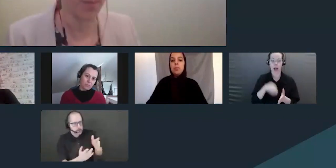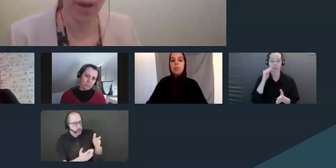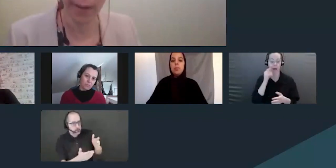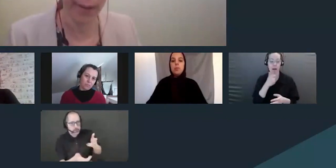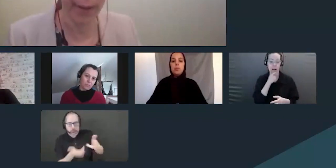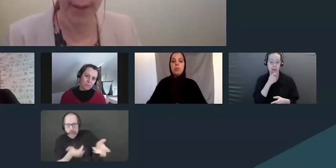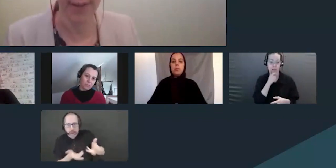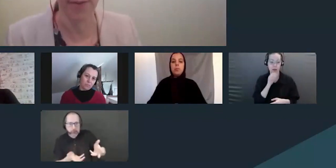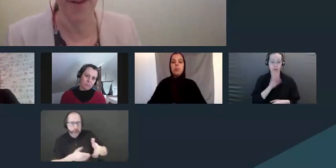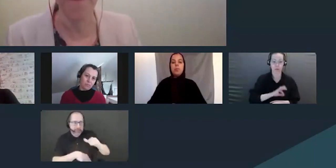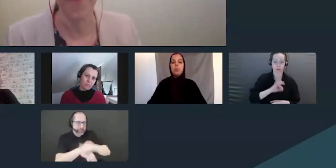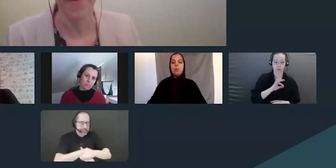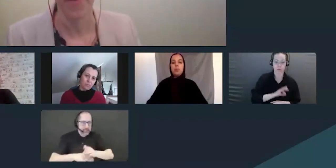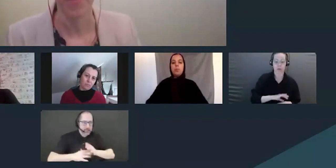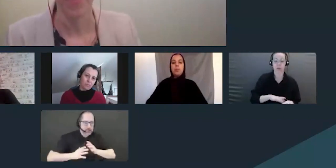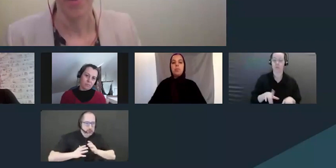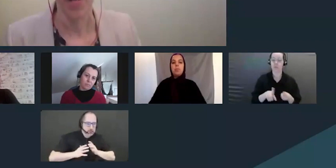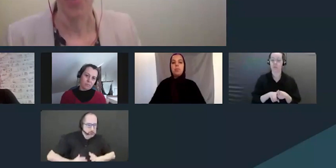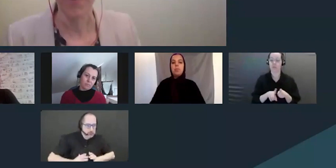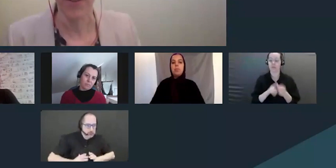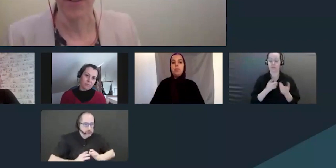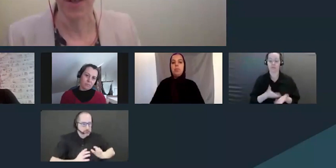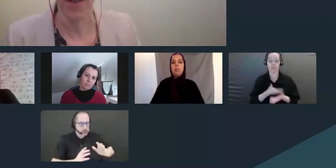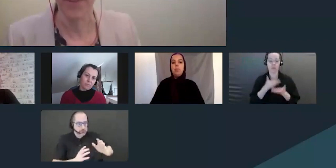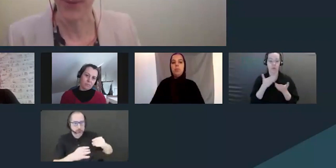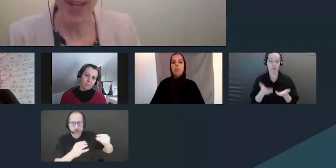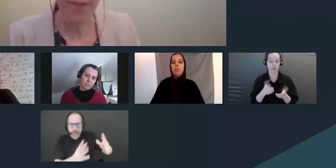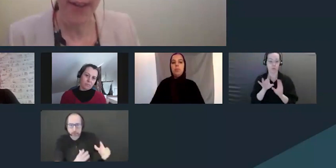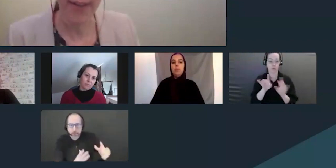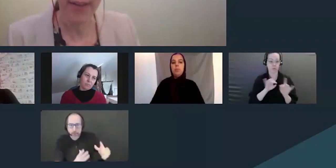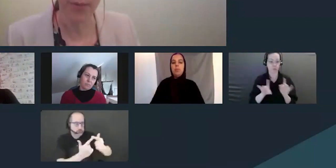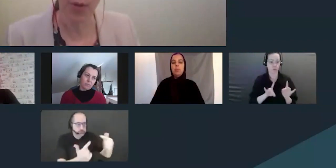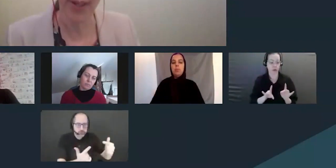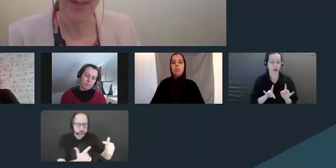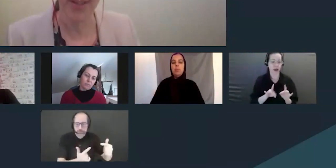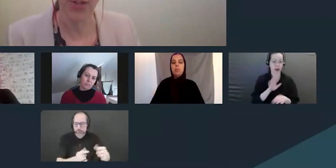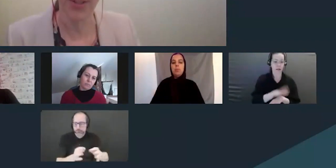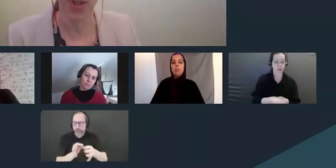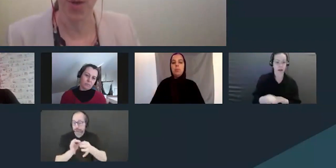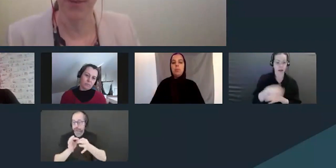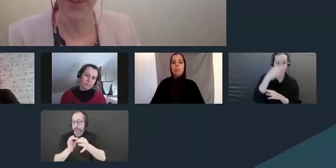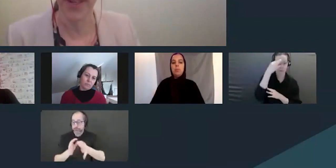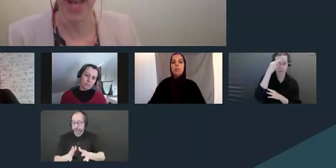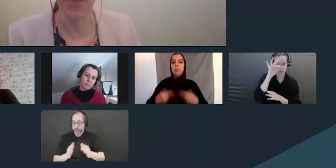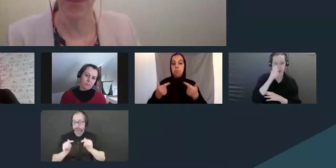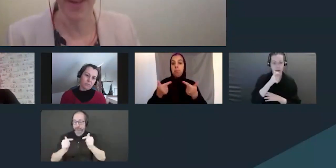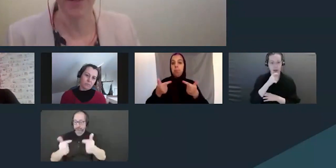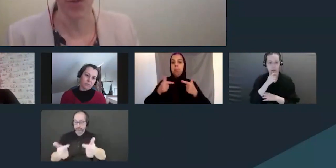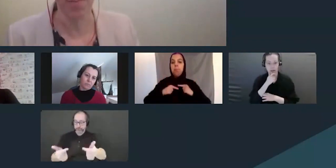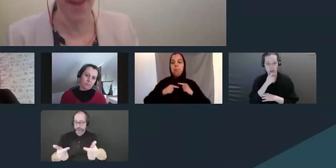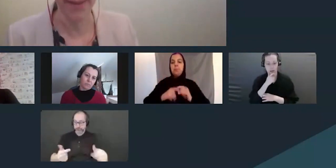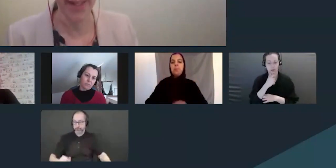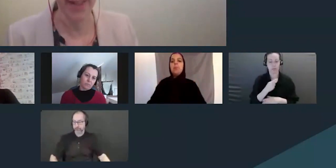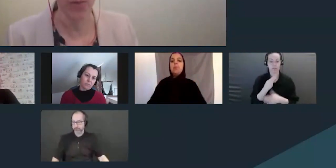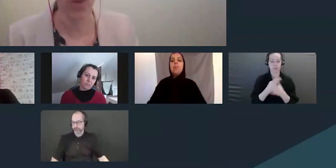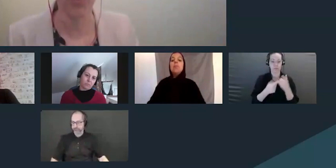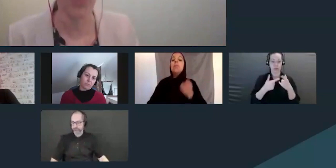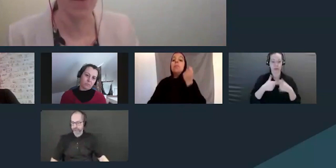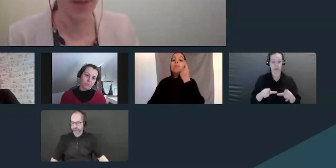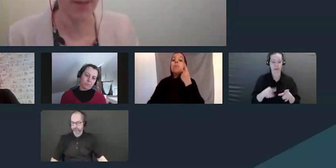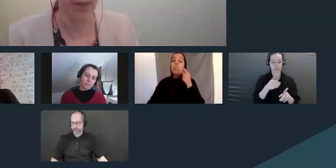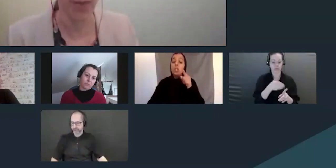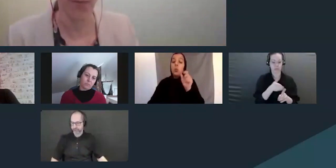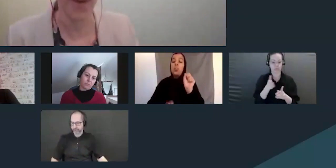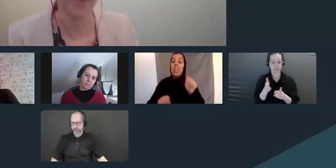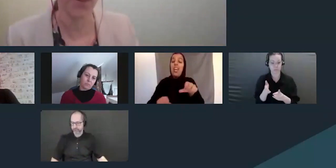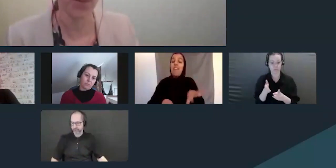question, cependant, on peut trouver des organismes à travers la province qui fournissent des services en